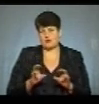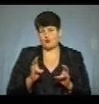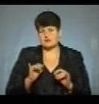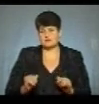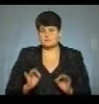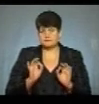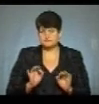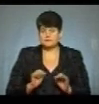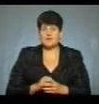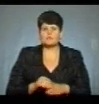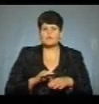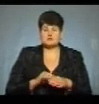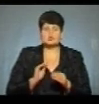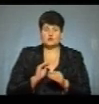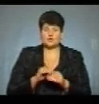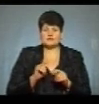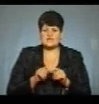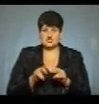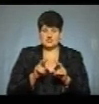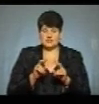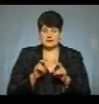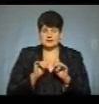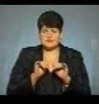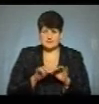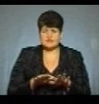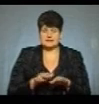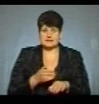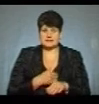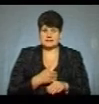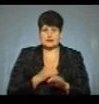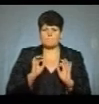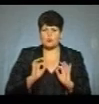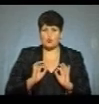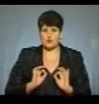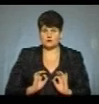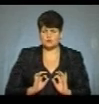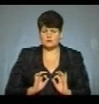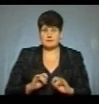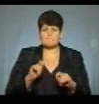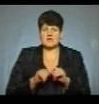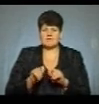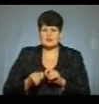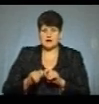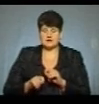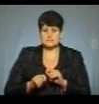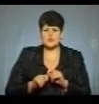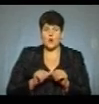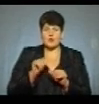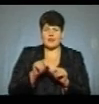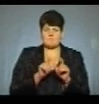Проводяться додаткові слідчі дії, там за ініціативою прокуратури перевіряються окремі